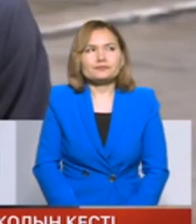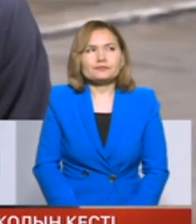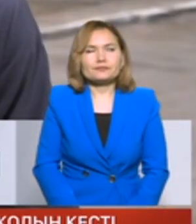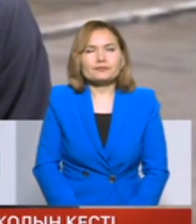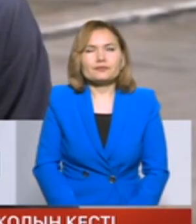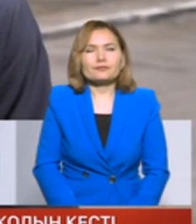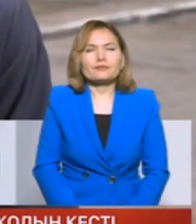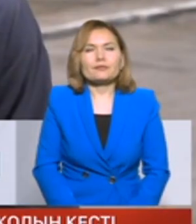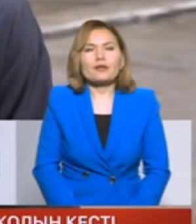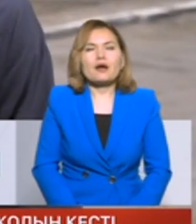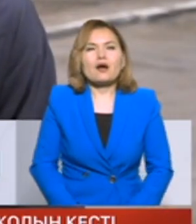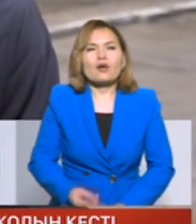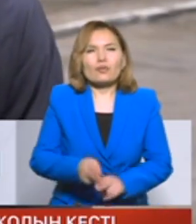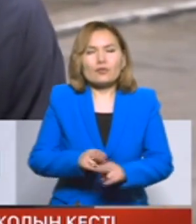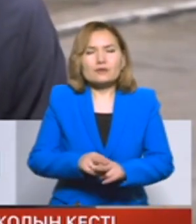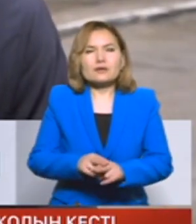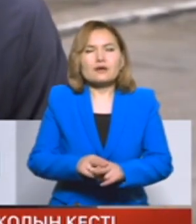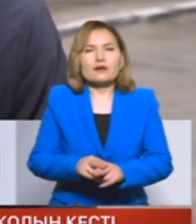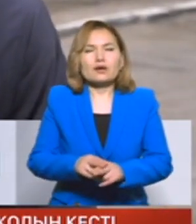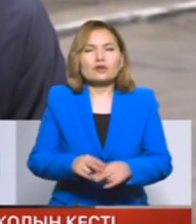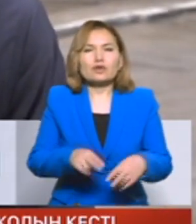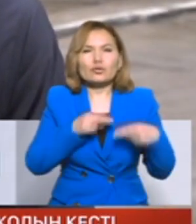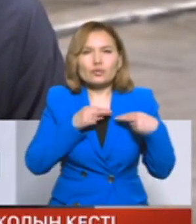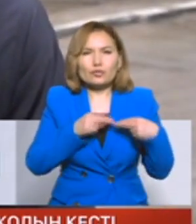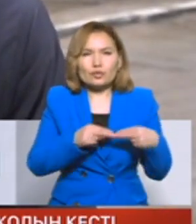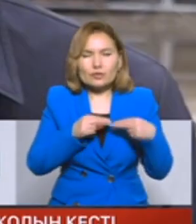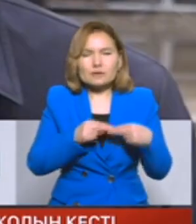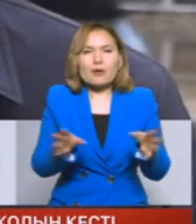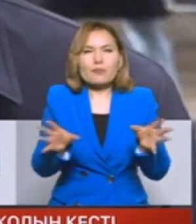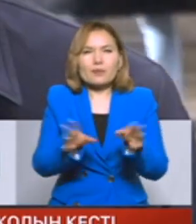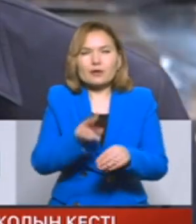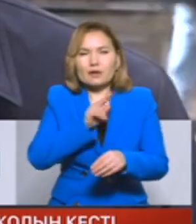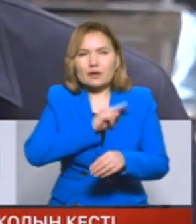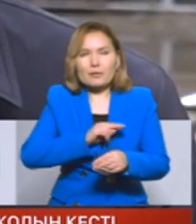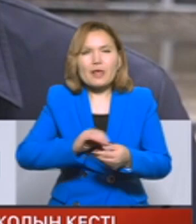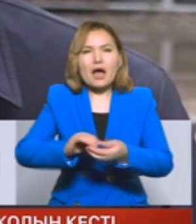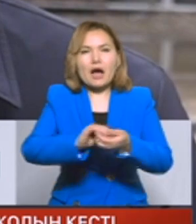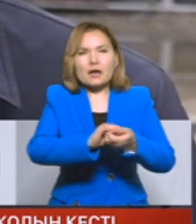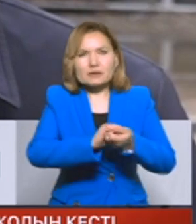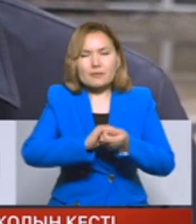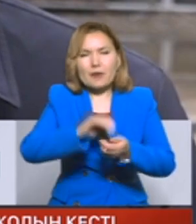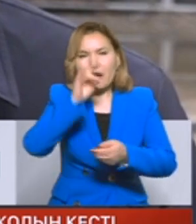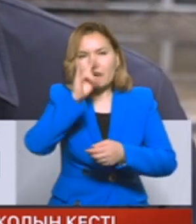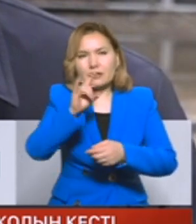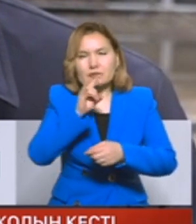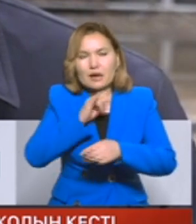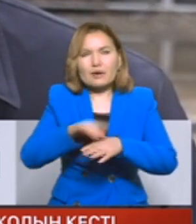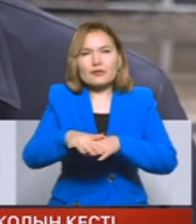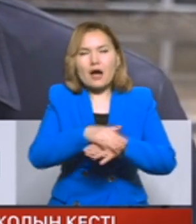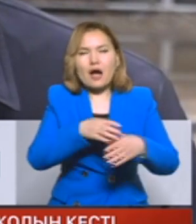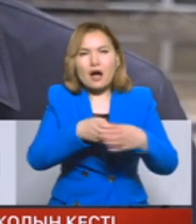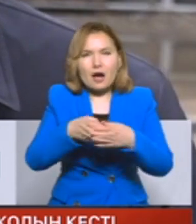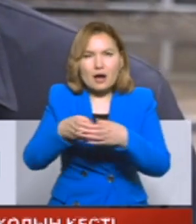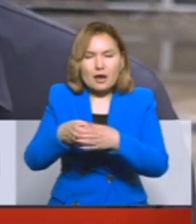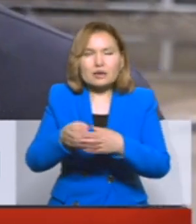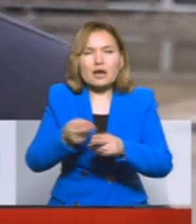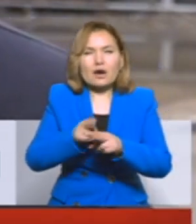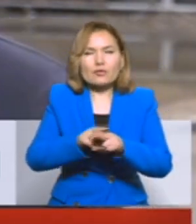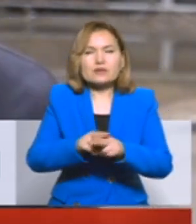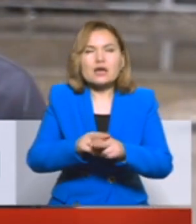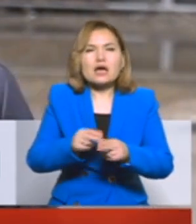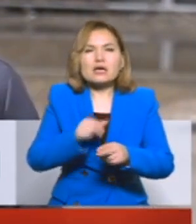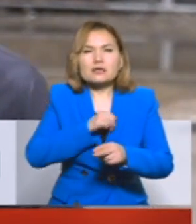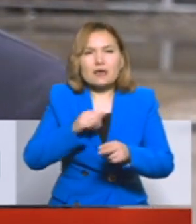бар жерде тірлік бар деген сол жағдайды істеп жатырмыз. Ассамблея, халықаралық ассамблея 3 миллионды ақшадай,